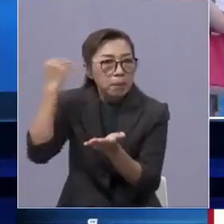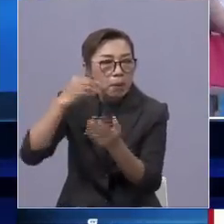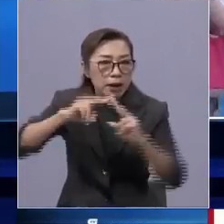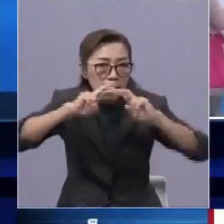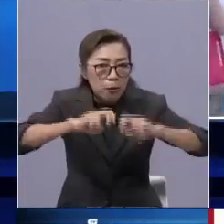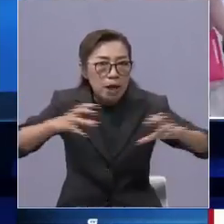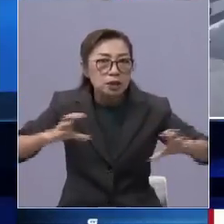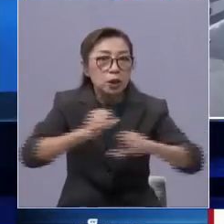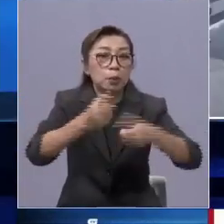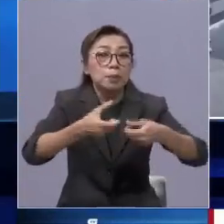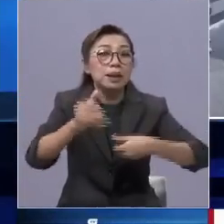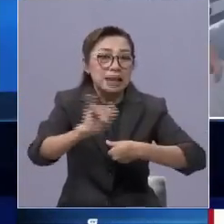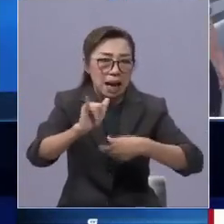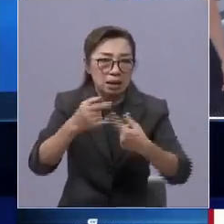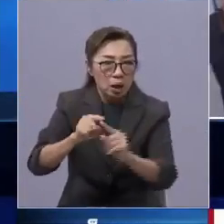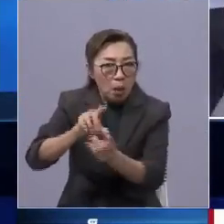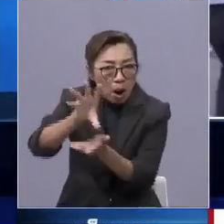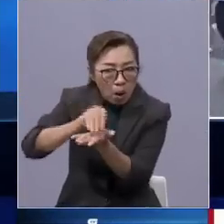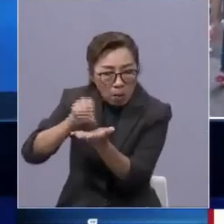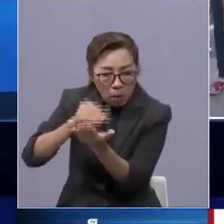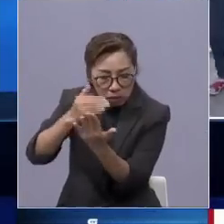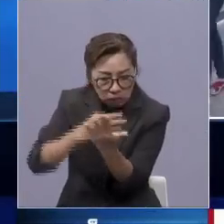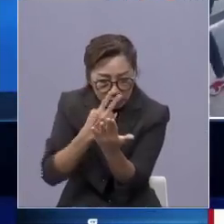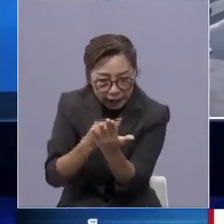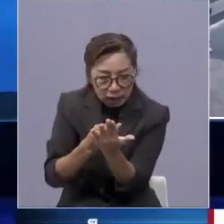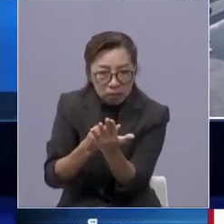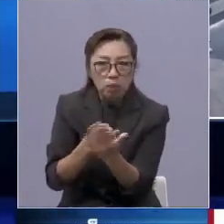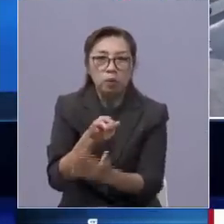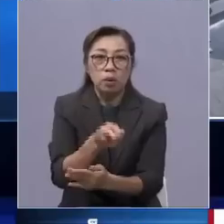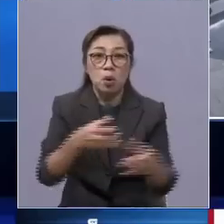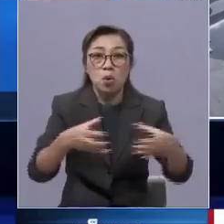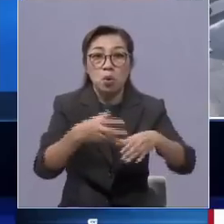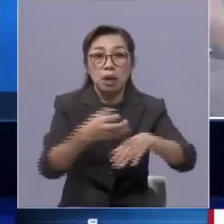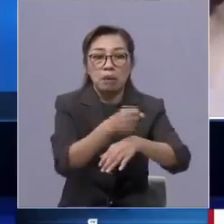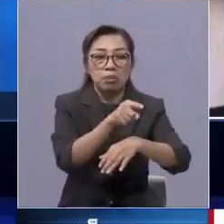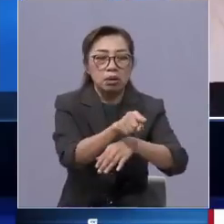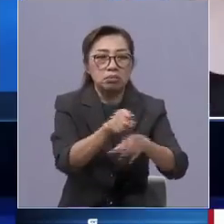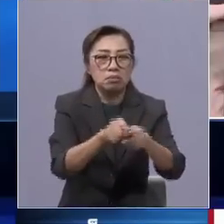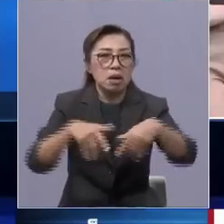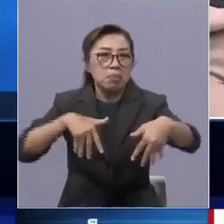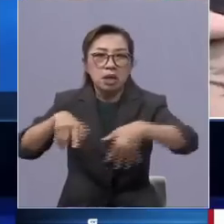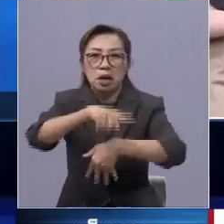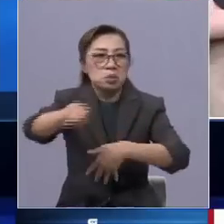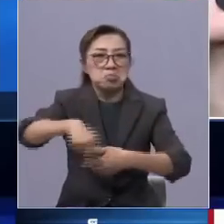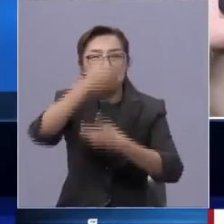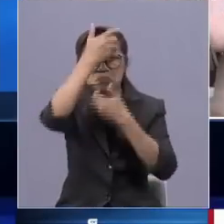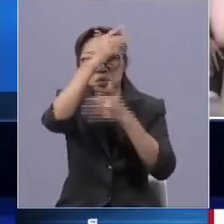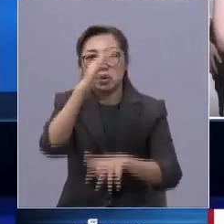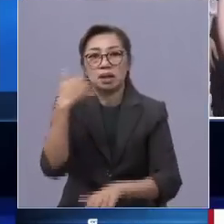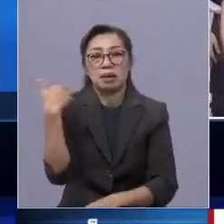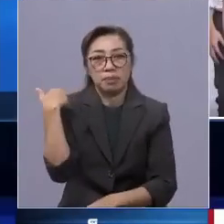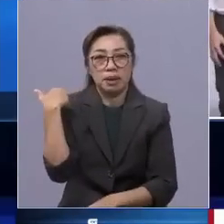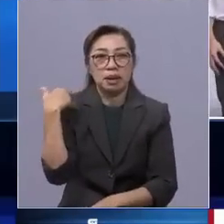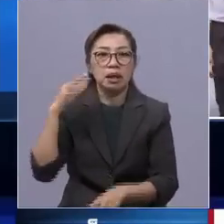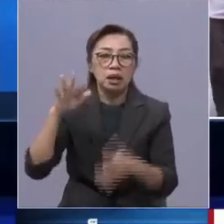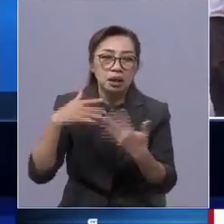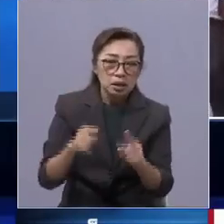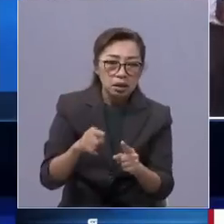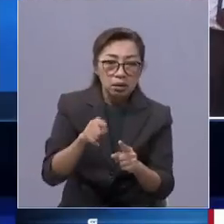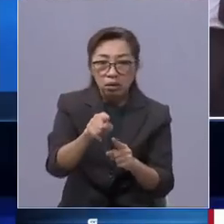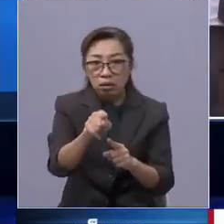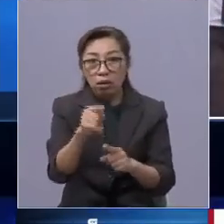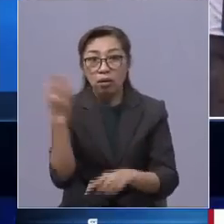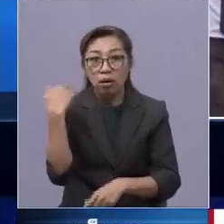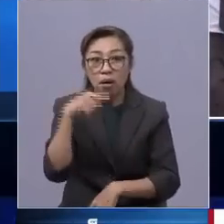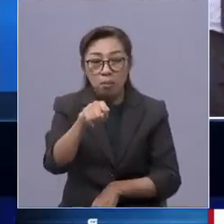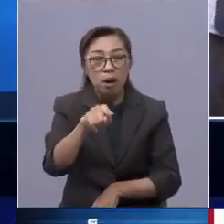าข้อมูลมันก็ส่งผลชัดเจนว่าพรรคการเมืองแทบไม่เคยอยู่ในสายตาของประชาชนเลยกระทั่งมีทางเลือกใหม่ในอดีต